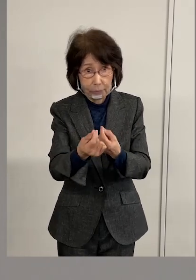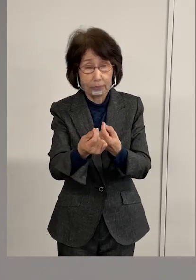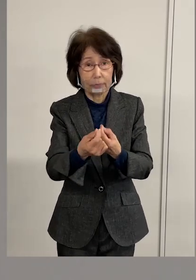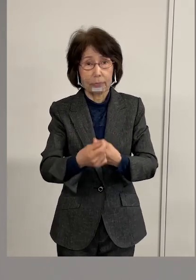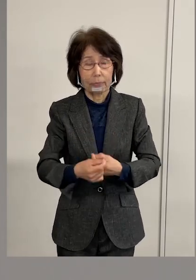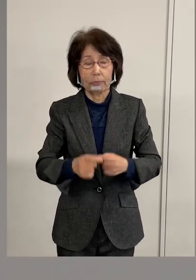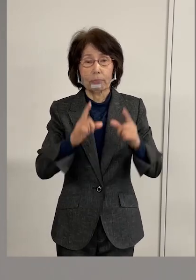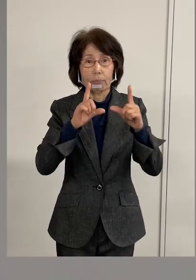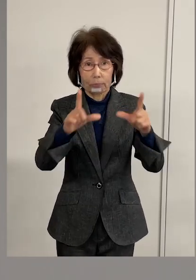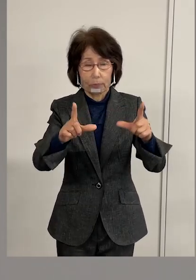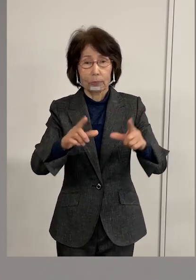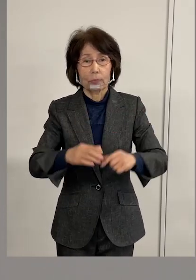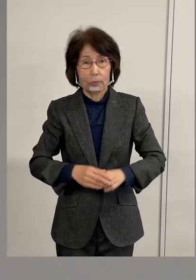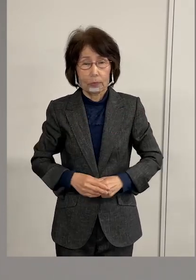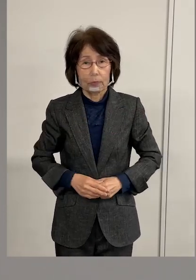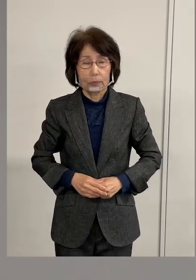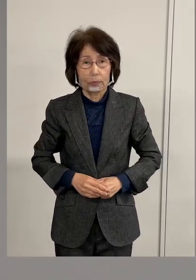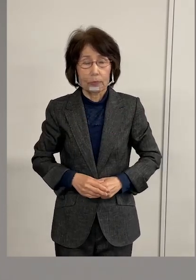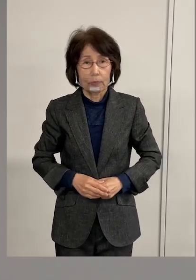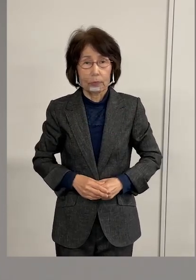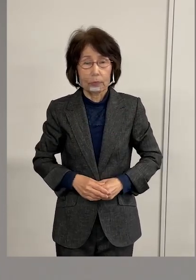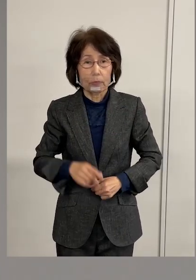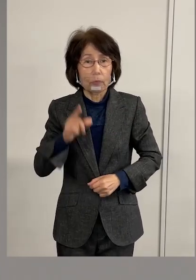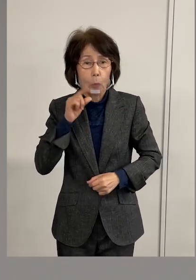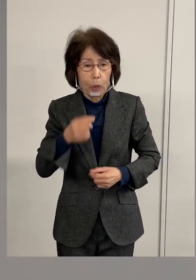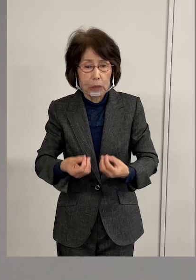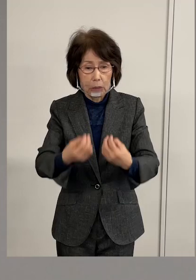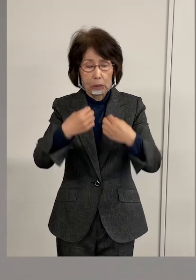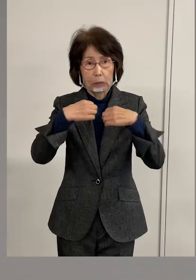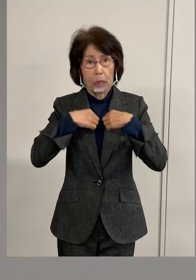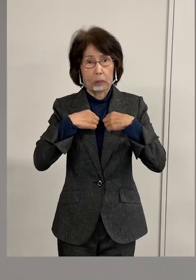まあ、もし感染した時に